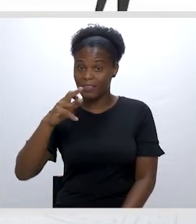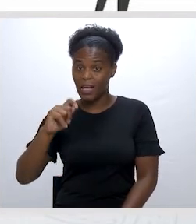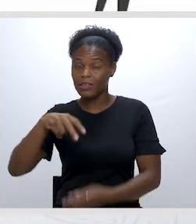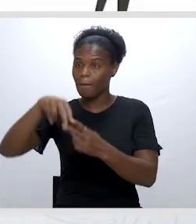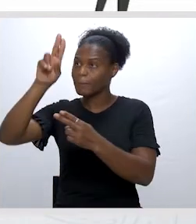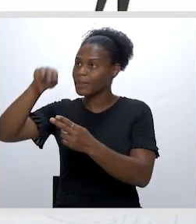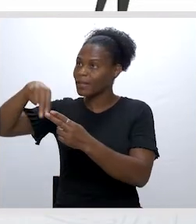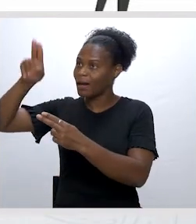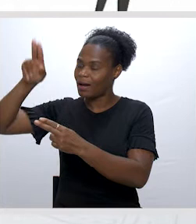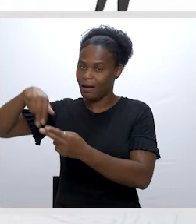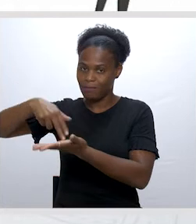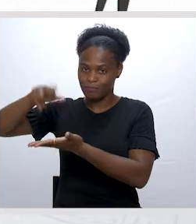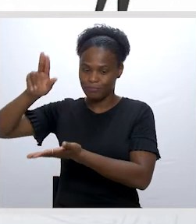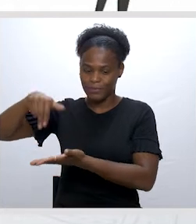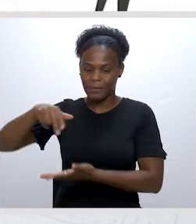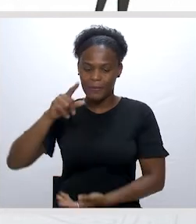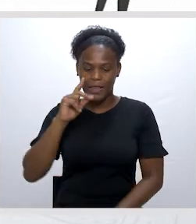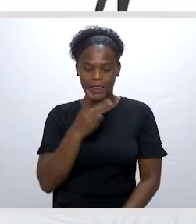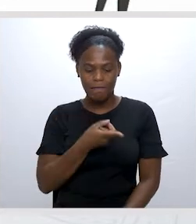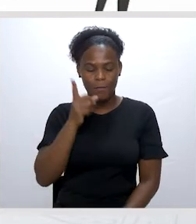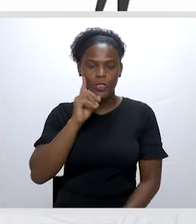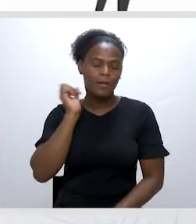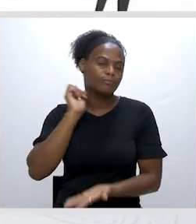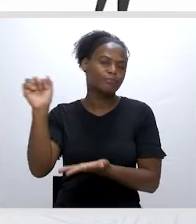Une femme de ménage.